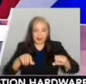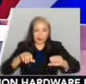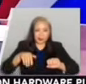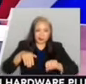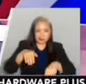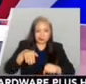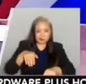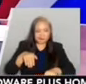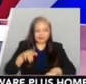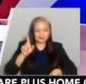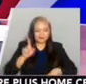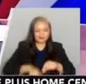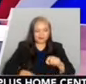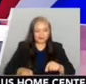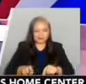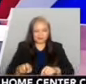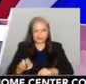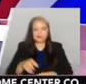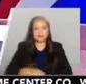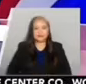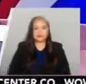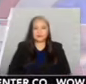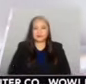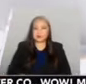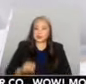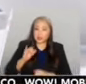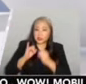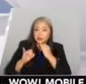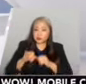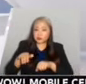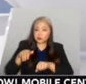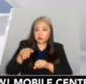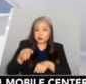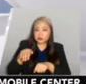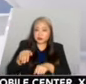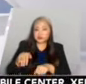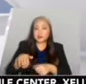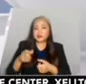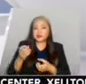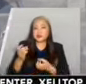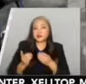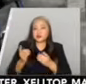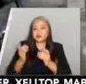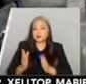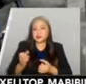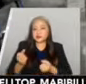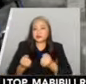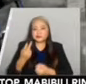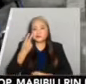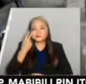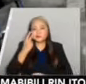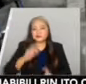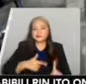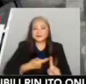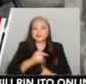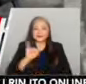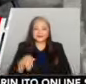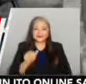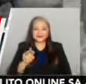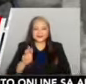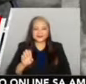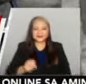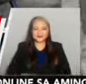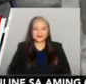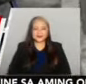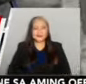Alamin natin ang reaksyon ng mga tricycle driver live mula sa Quezon City. May unang balita, si James Agustin. James, anong sabi ng mga